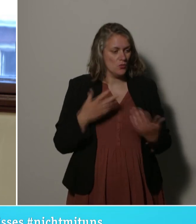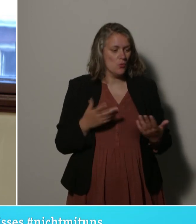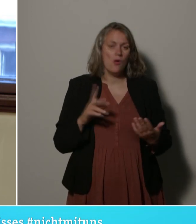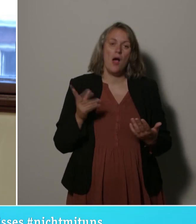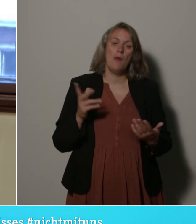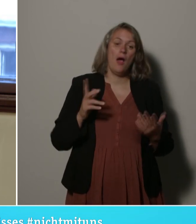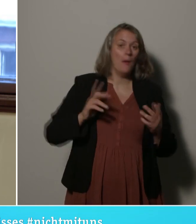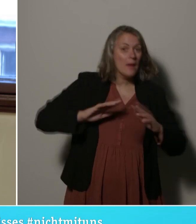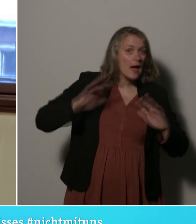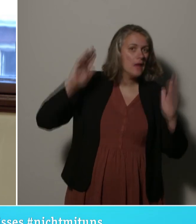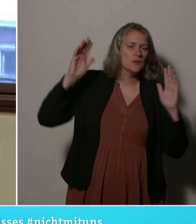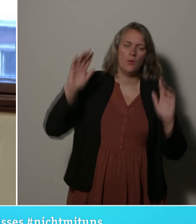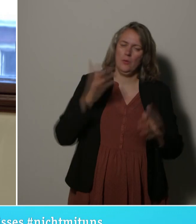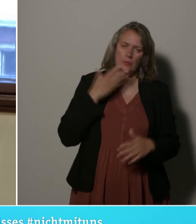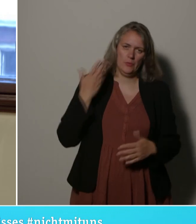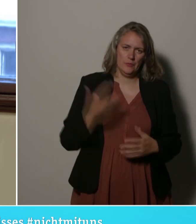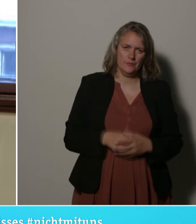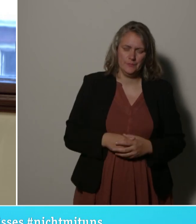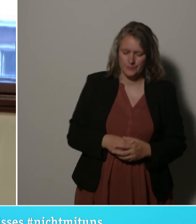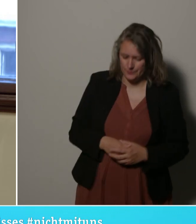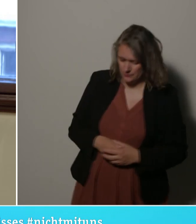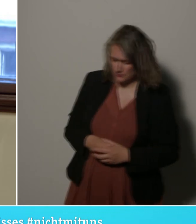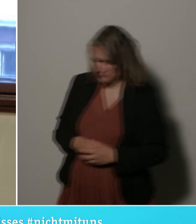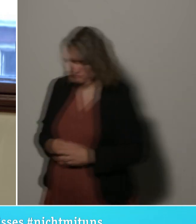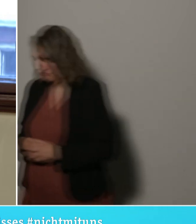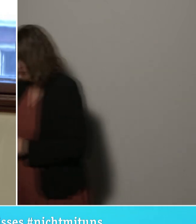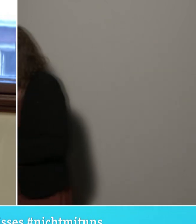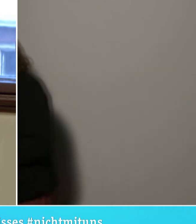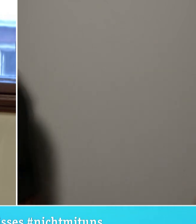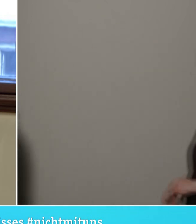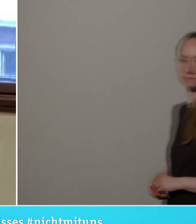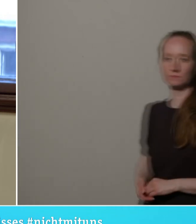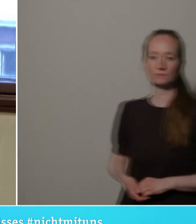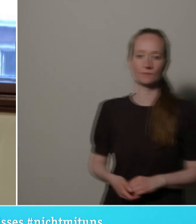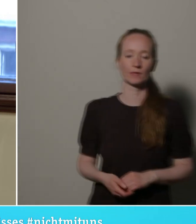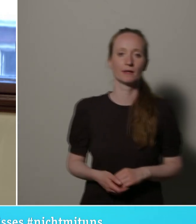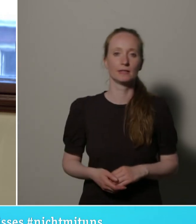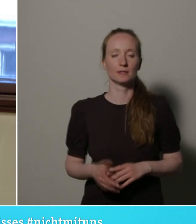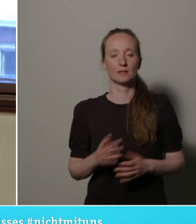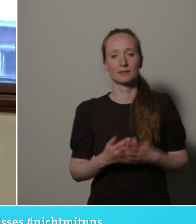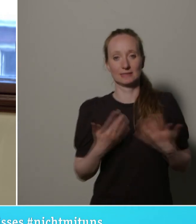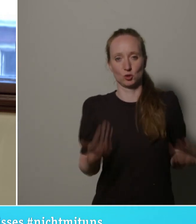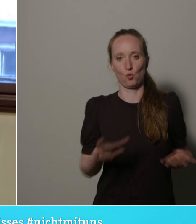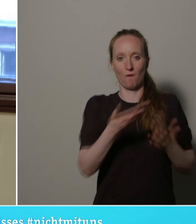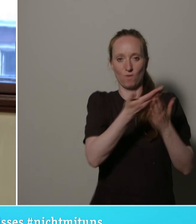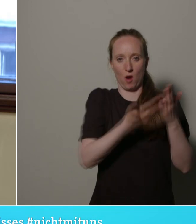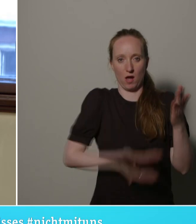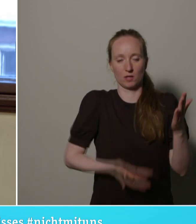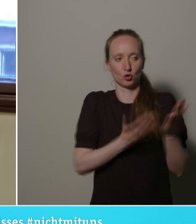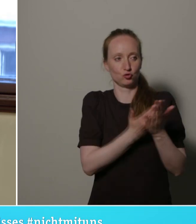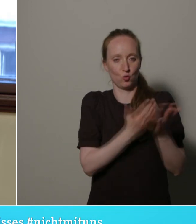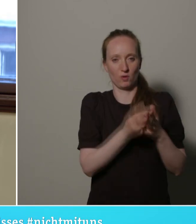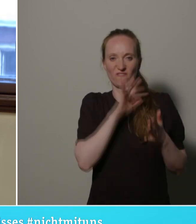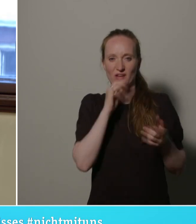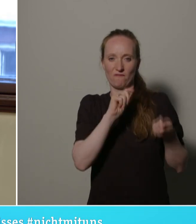keine Begeisterung. Diese Vorlage hatte ja eine gewisse Dynamik, seit es das den Vorschlag der